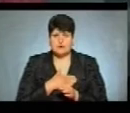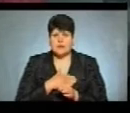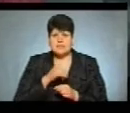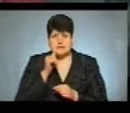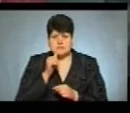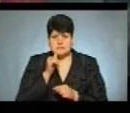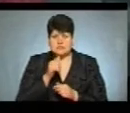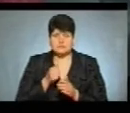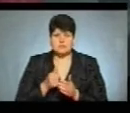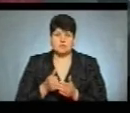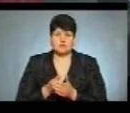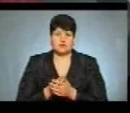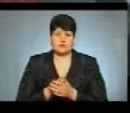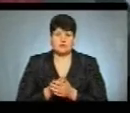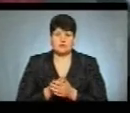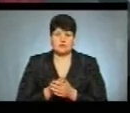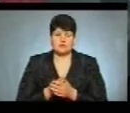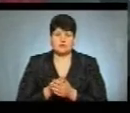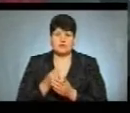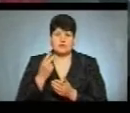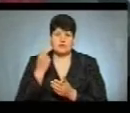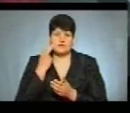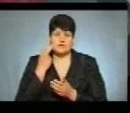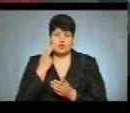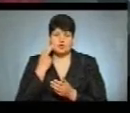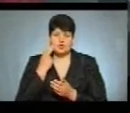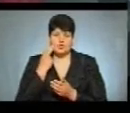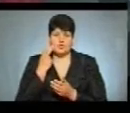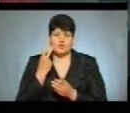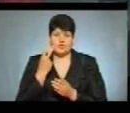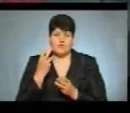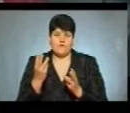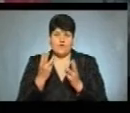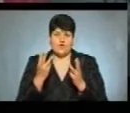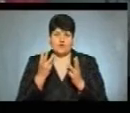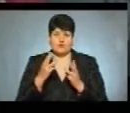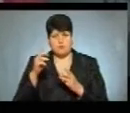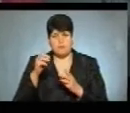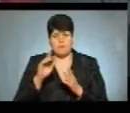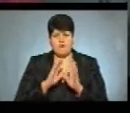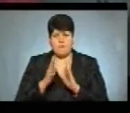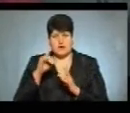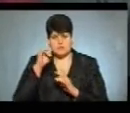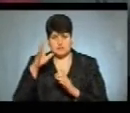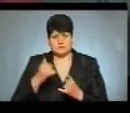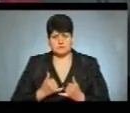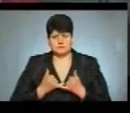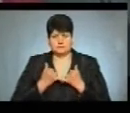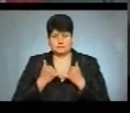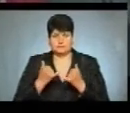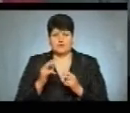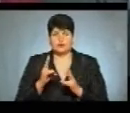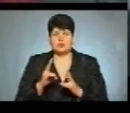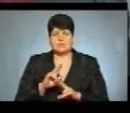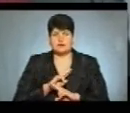до вічного вогню. Парк слави і дати дань тим людям, які загинули за наш Тернопіль